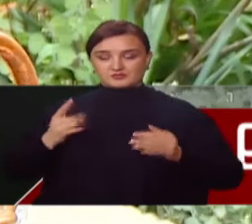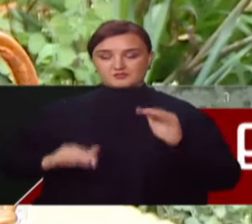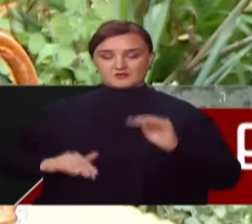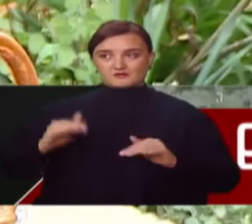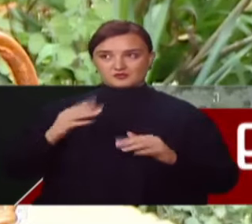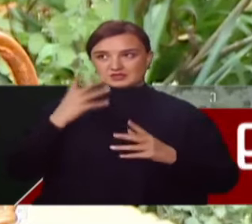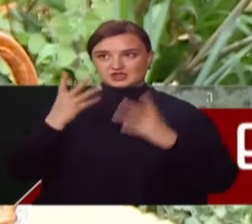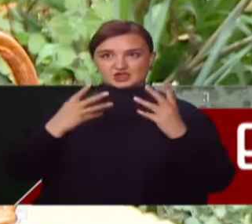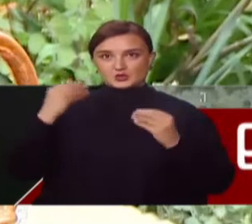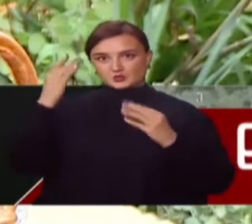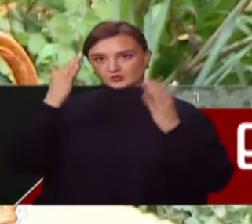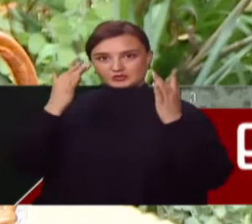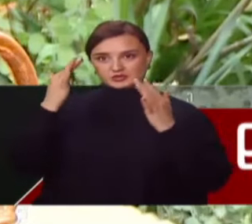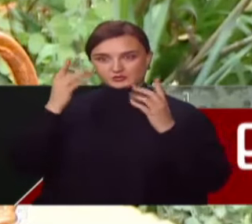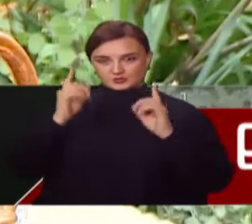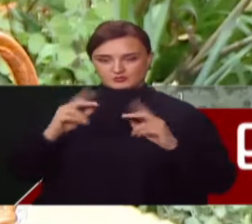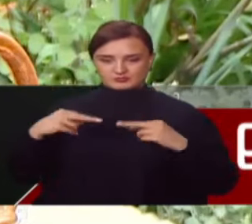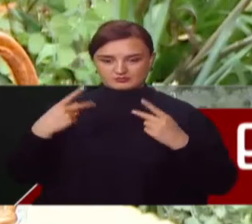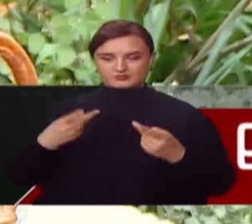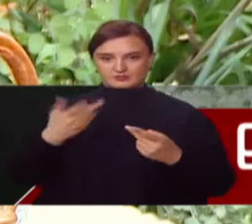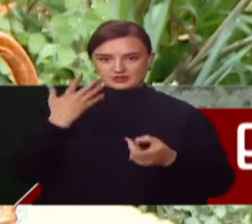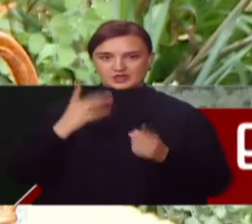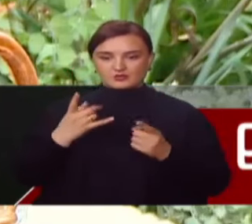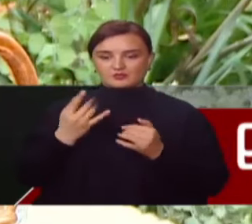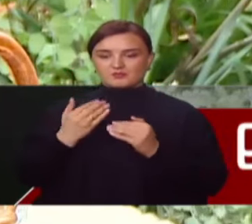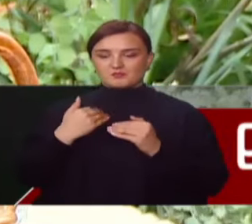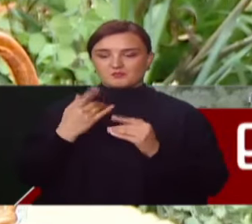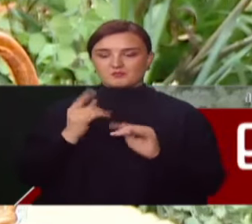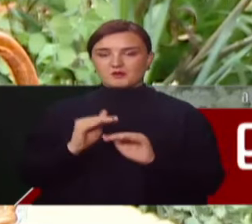ჯადოსნური სამყარო შეუქმენი მე სხვა